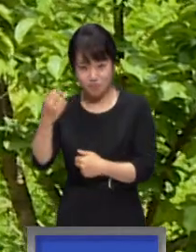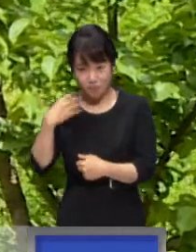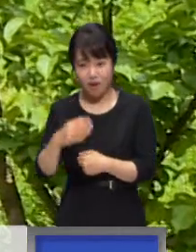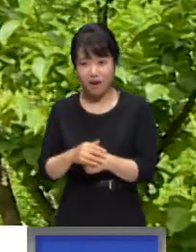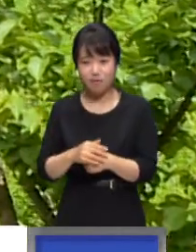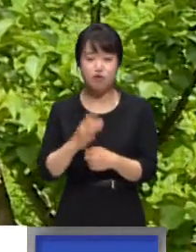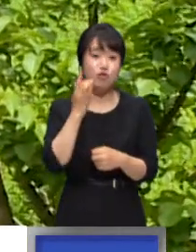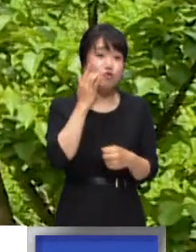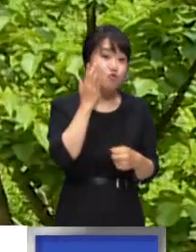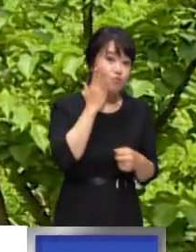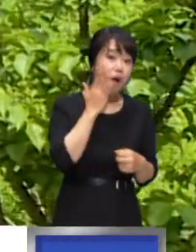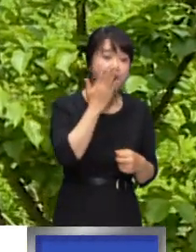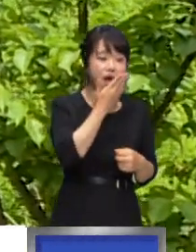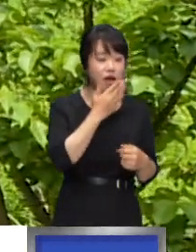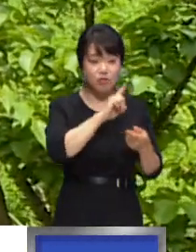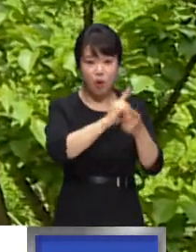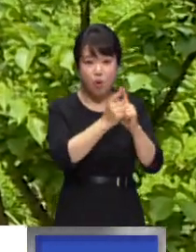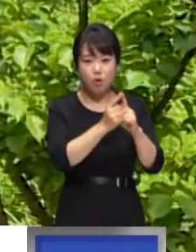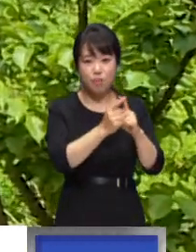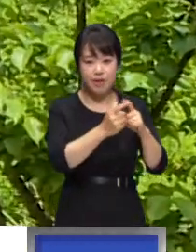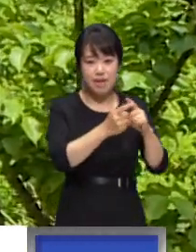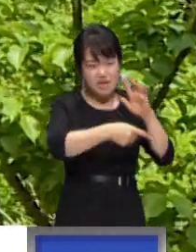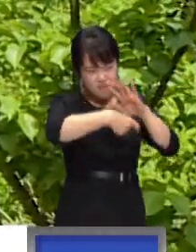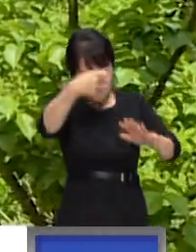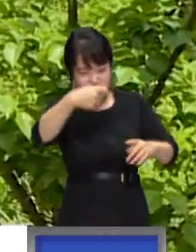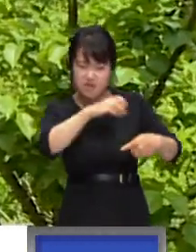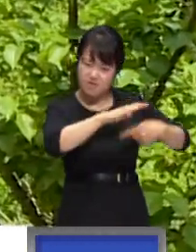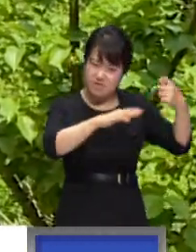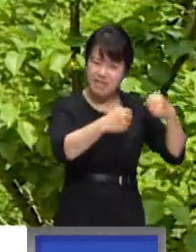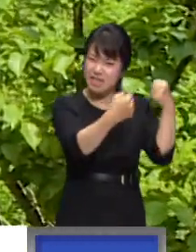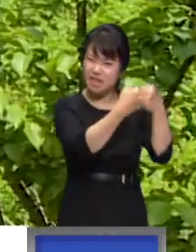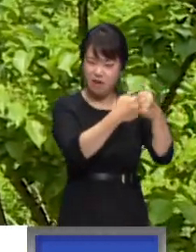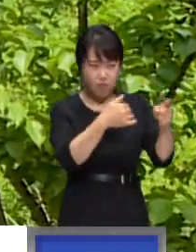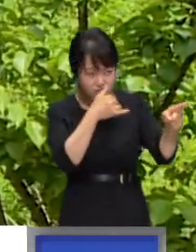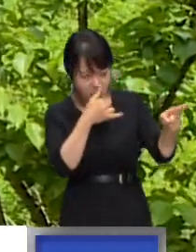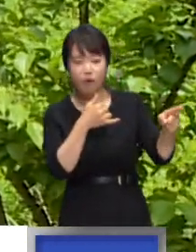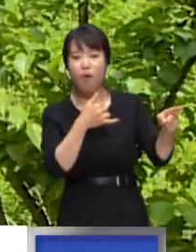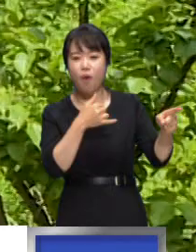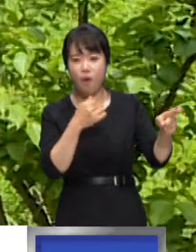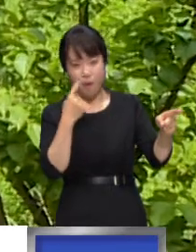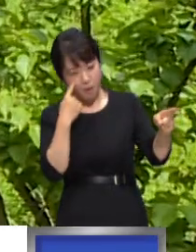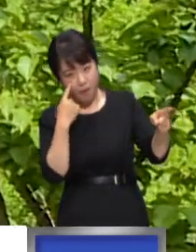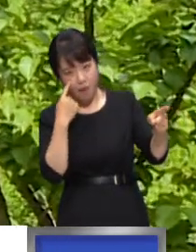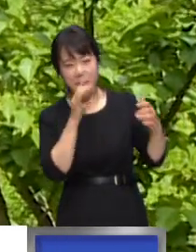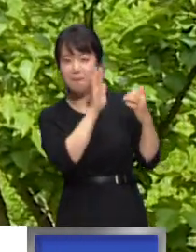꿀벌끼리도 싸우고 막 이렇게 훔쳐가는 꿀벌도 있고 그러니까 그런 것들이 이제